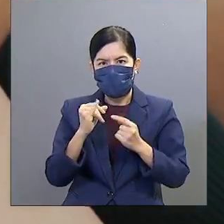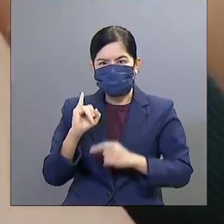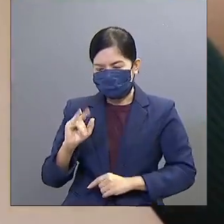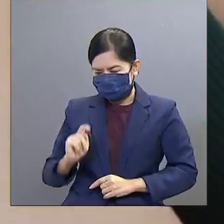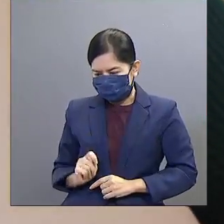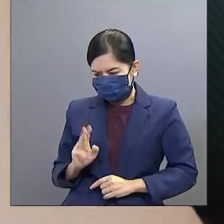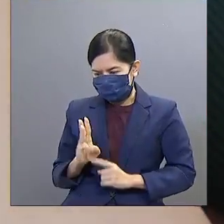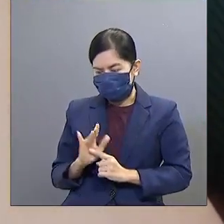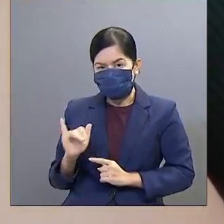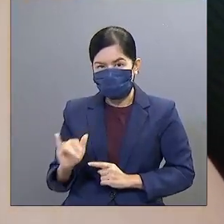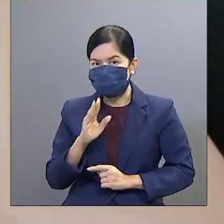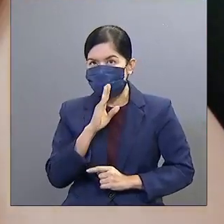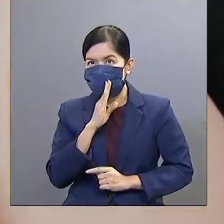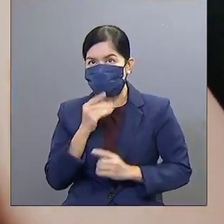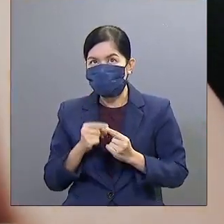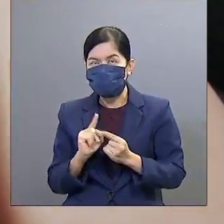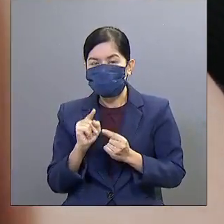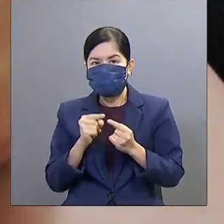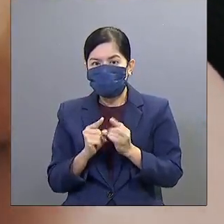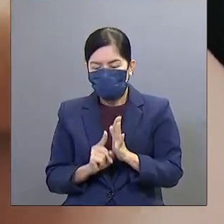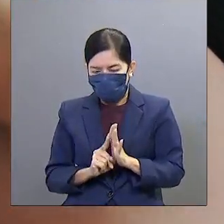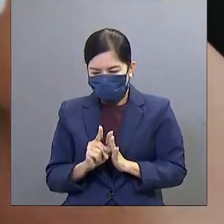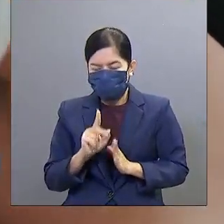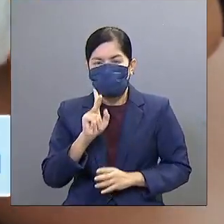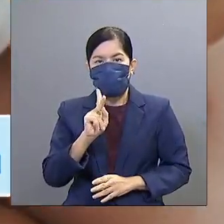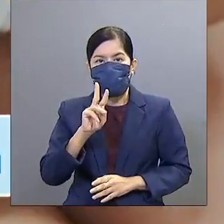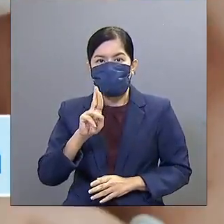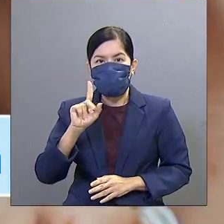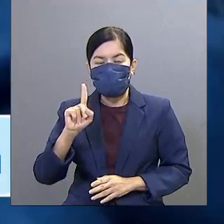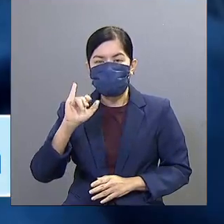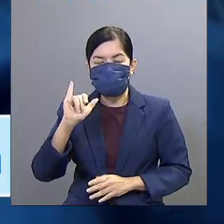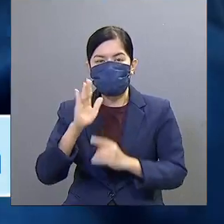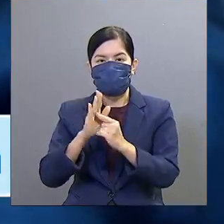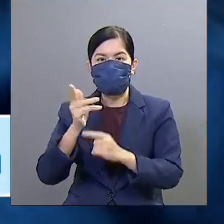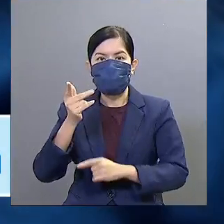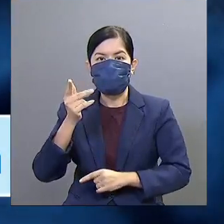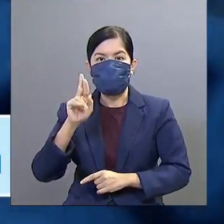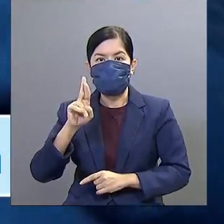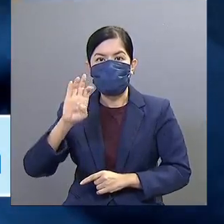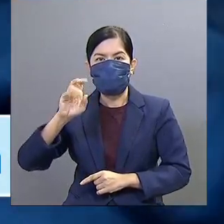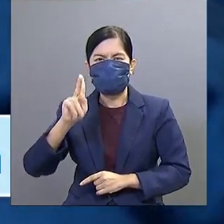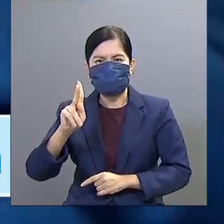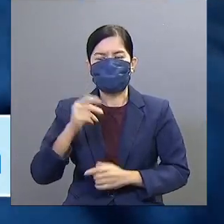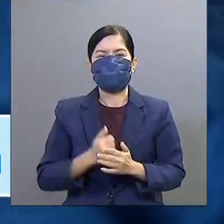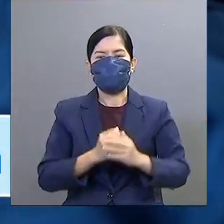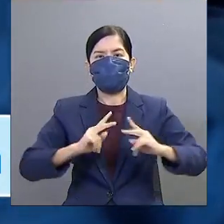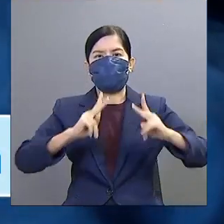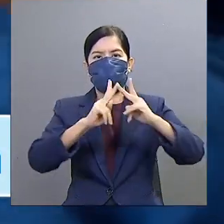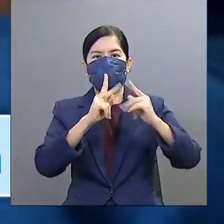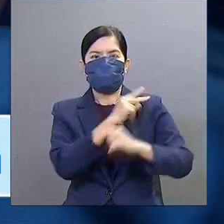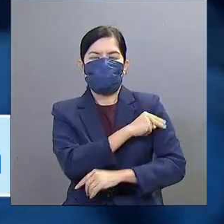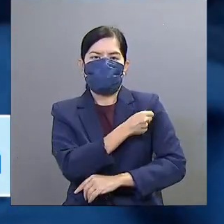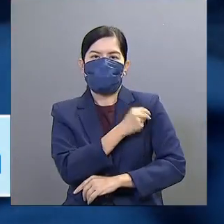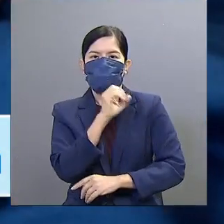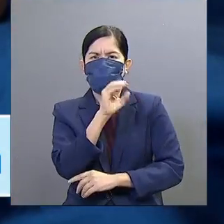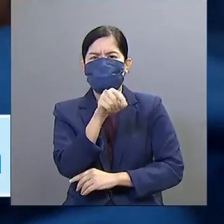ให้กรดยูริกในเลือดสูงซึ่งประเด็นนี้กรมการแพทย์กระทรวงสาธารณสุขชี้แจงว่าประเด็นดังกล่าวนั้นไม่เป็น